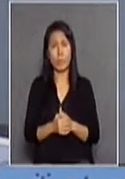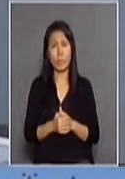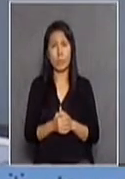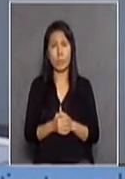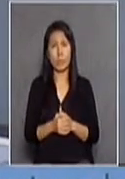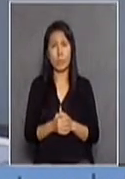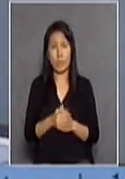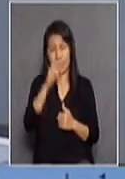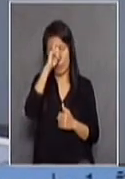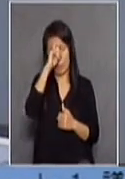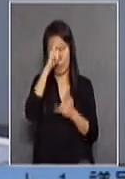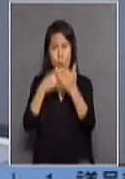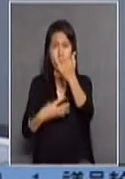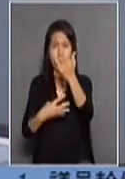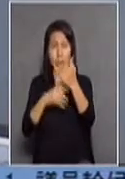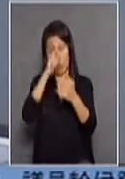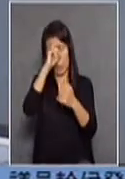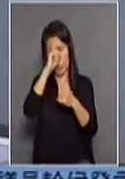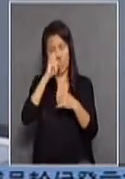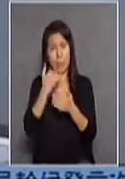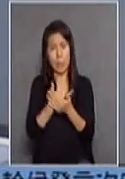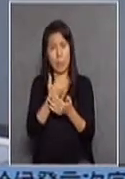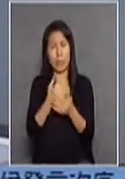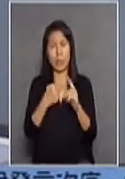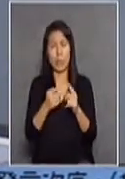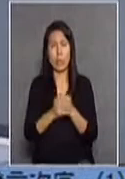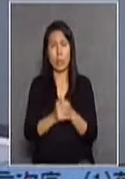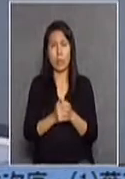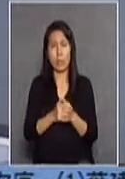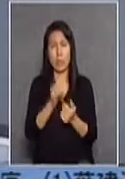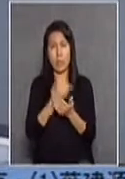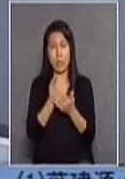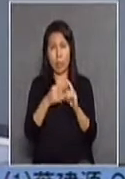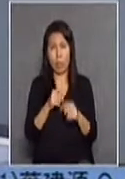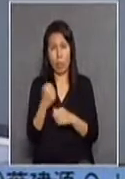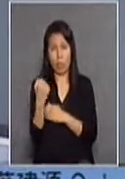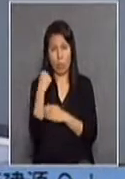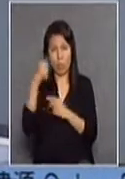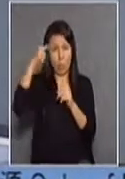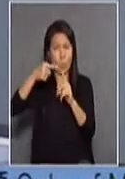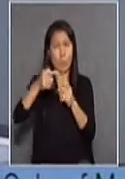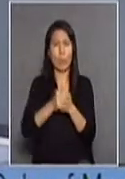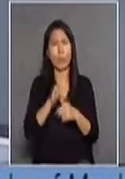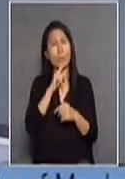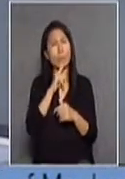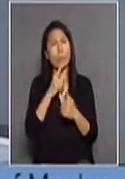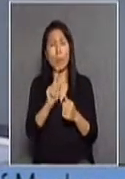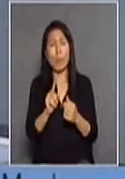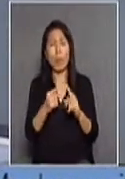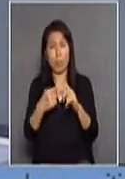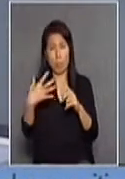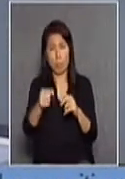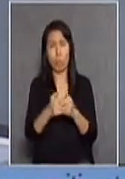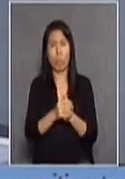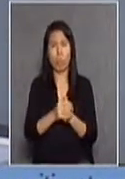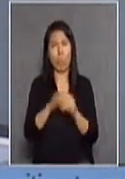悼念六四，悼念死者，悼念死者奋斗的目标，悼念死者奋斗目标，为了民主，